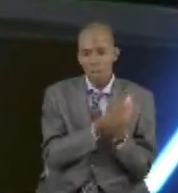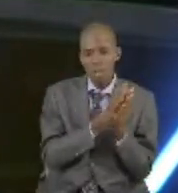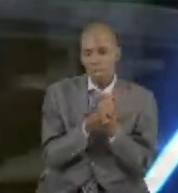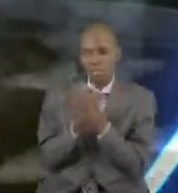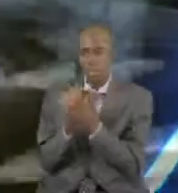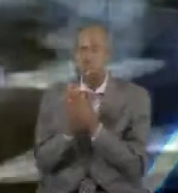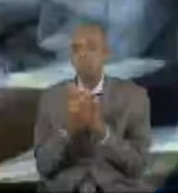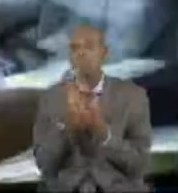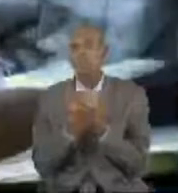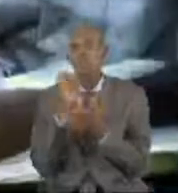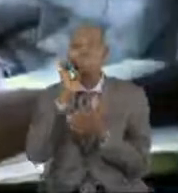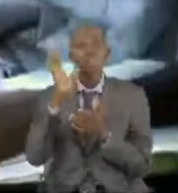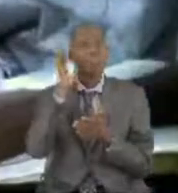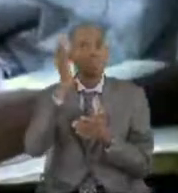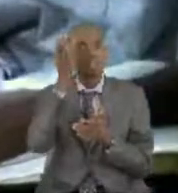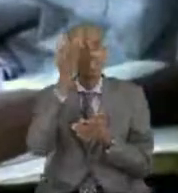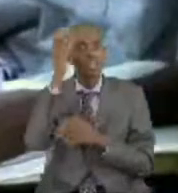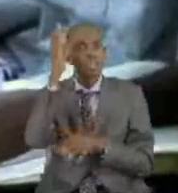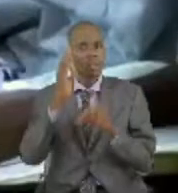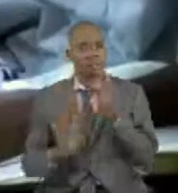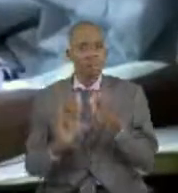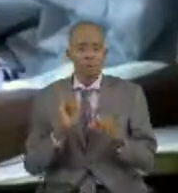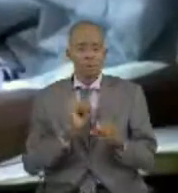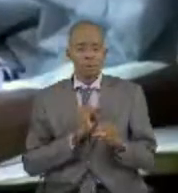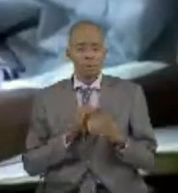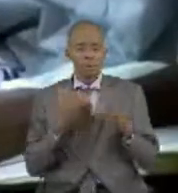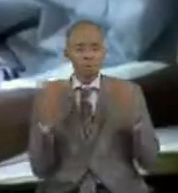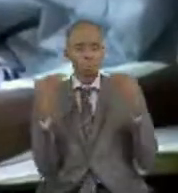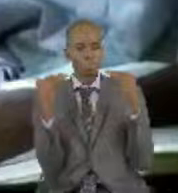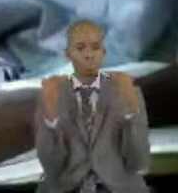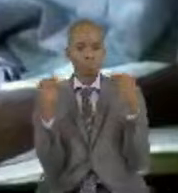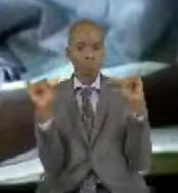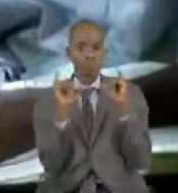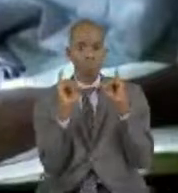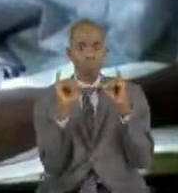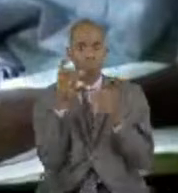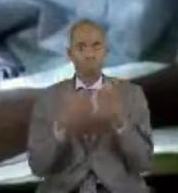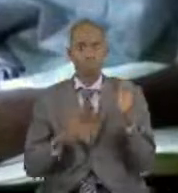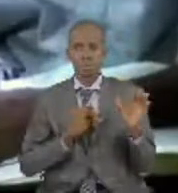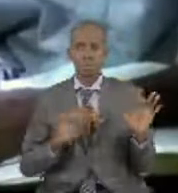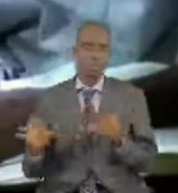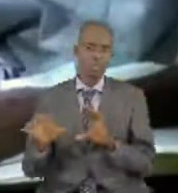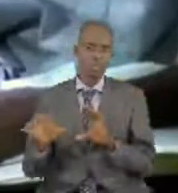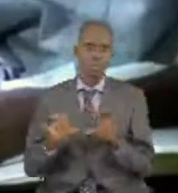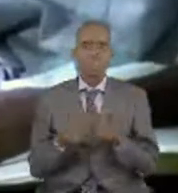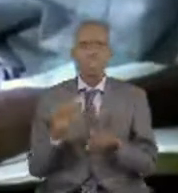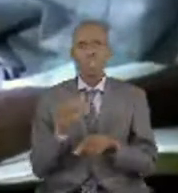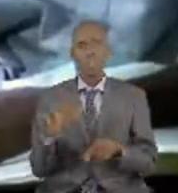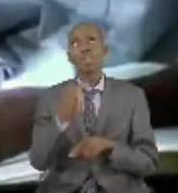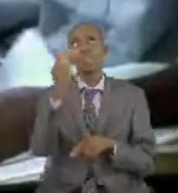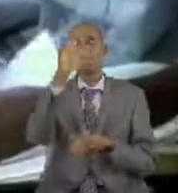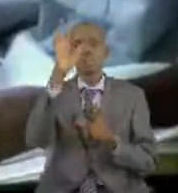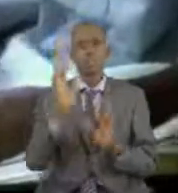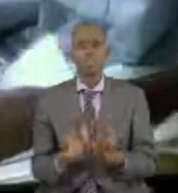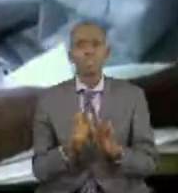qu'il puisse savoir si je mesure ce que je fais comme en tant que pèlerin